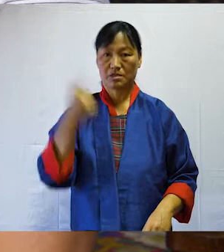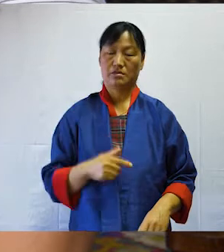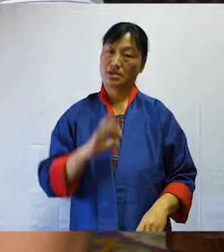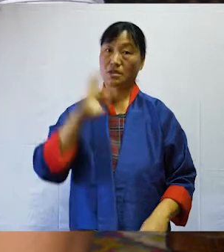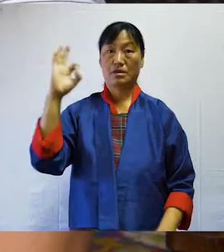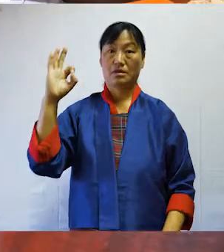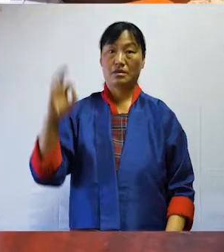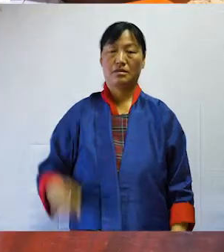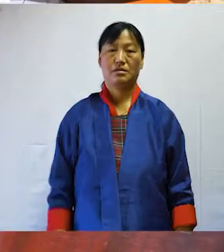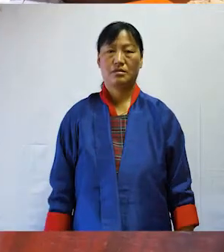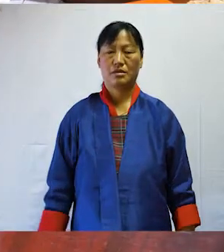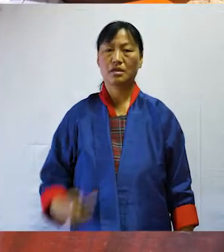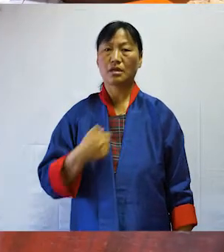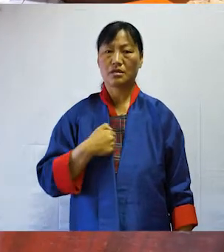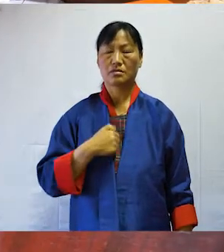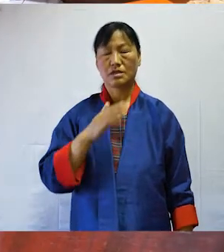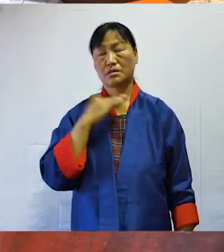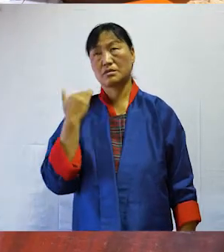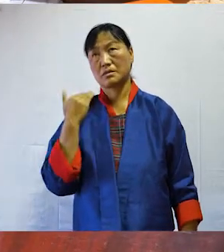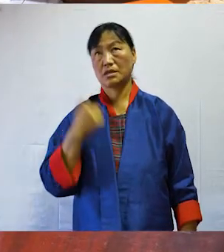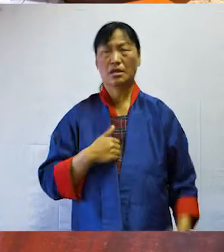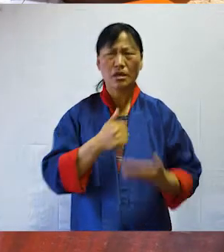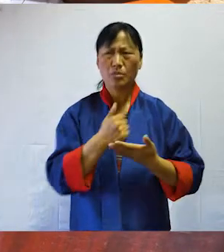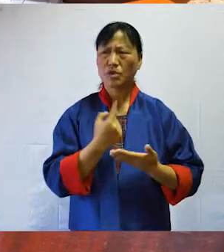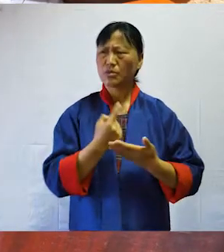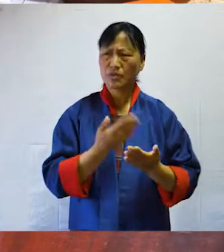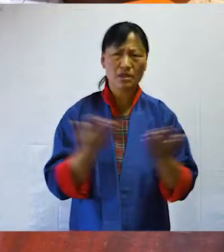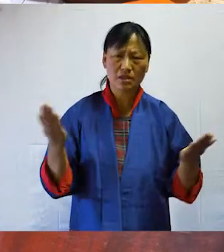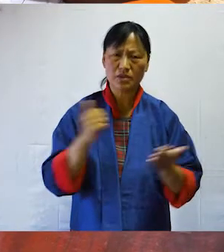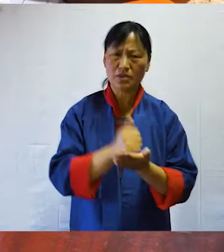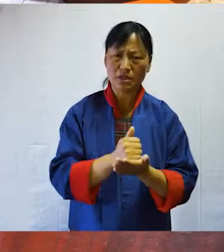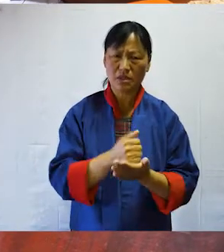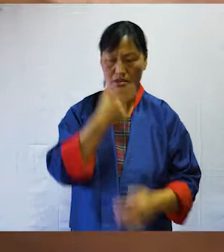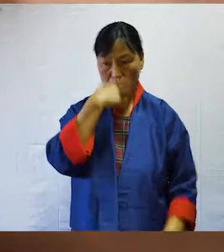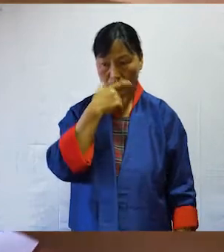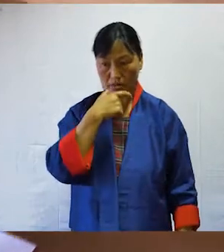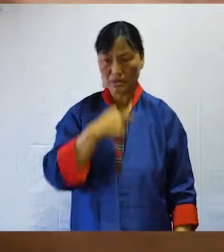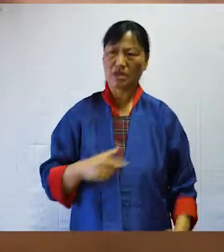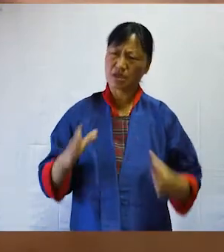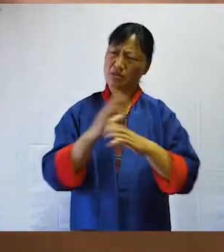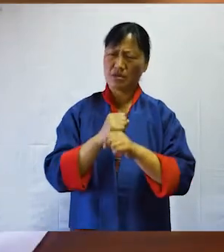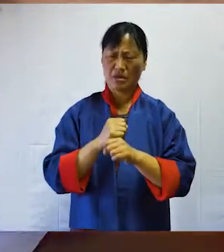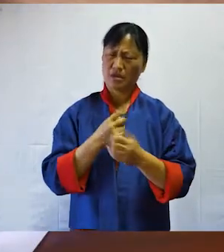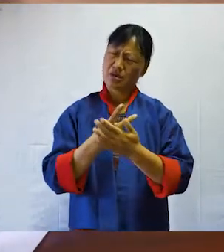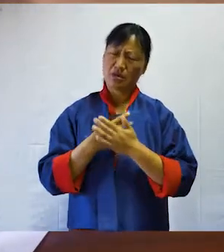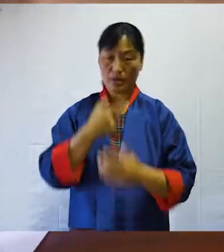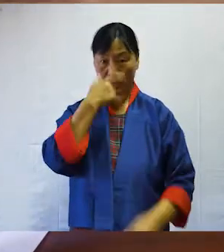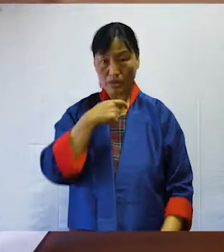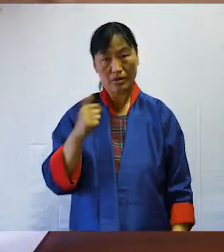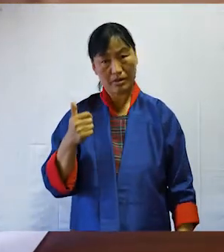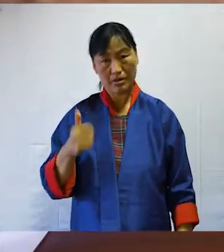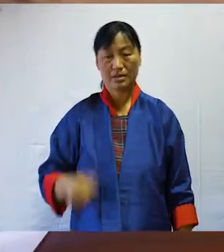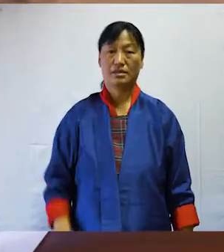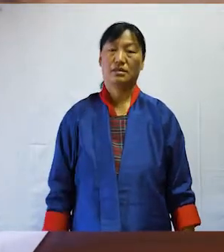यो झुम्बेर मि चाहिँ त राँ सुम्छु मेरो चाहिँ खो कति बे दिउँगा सिभिकी छगिदिए उहाँ सोचे त फम्काएर कि छगे बेबल